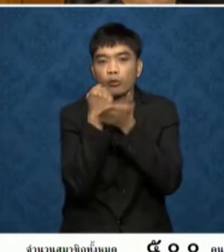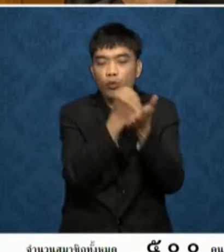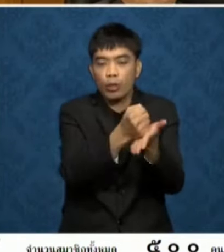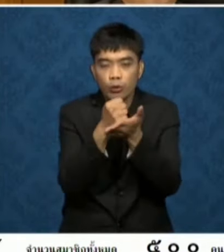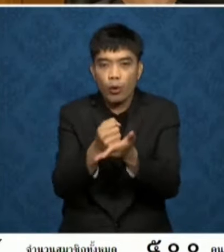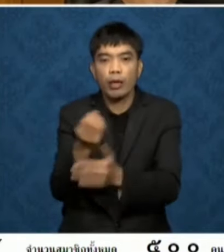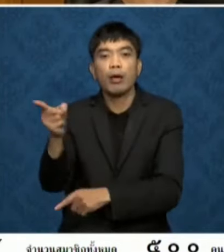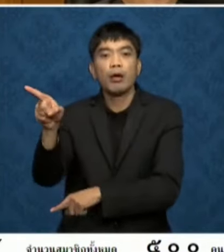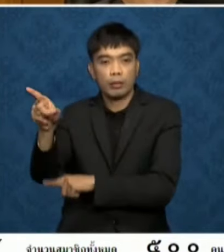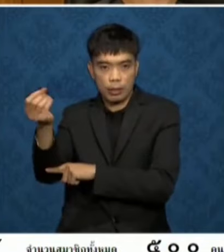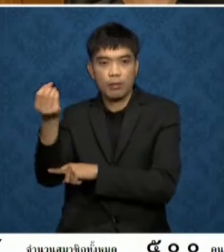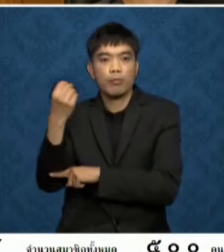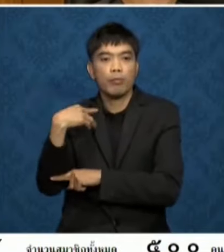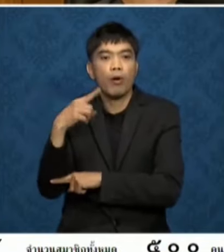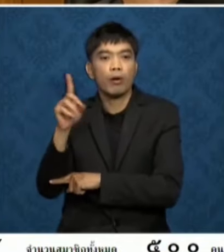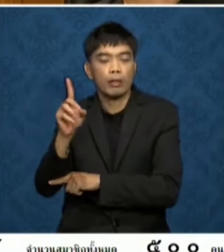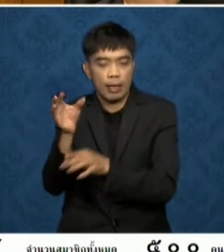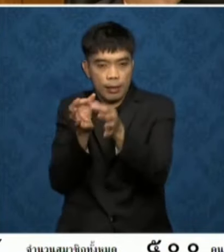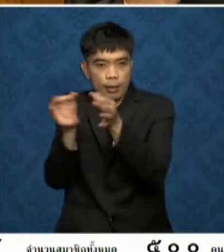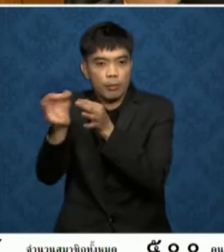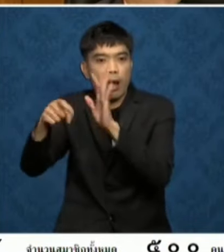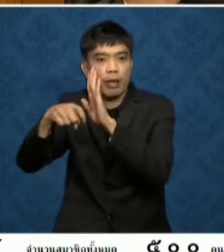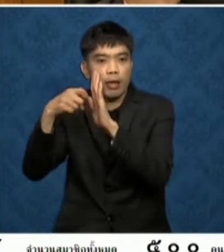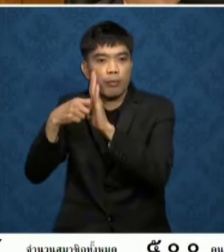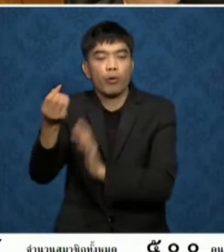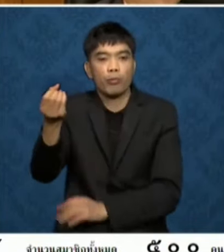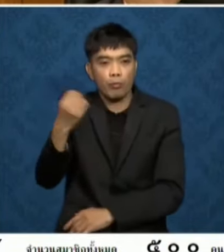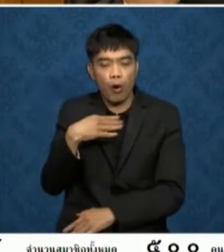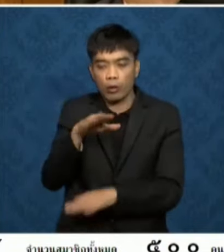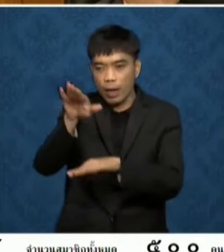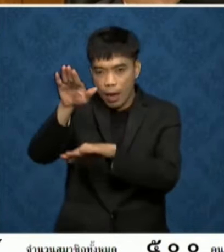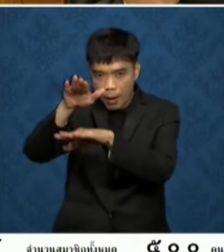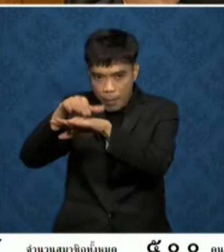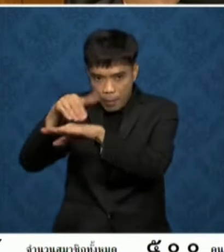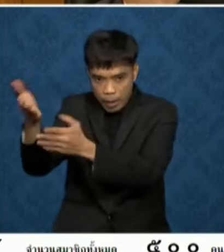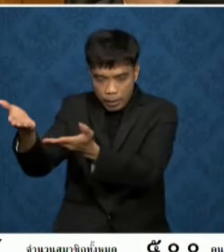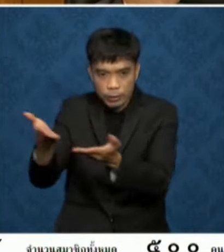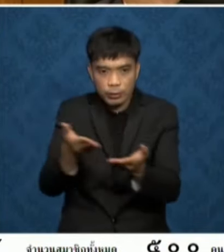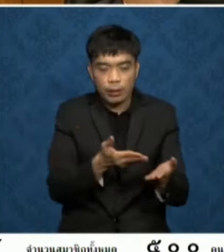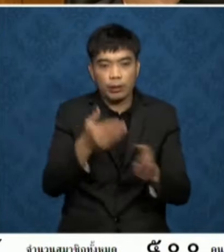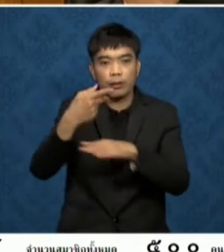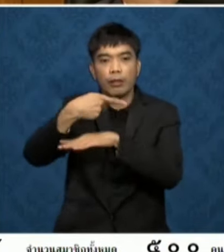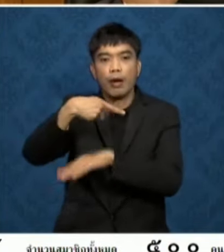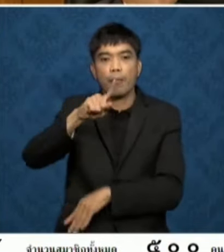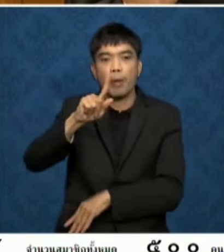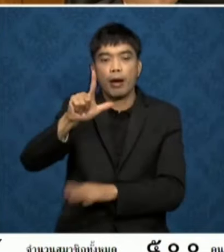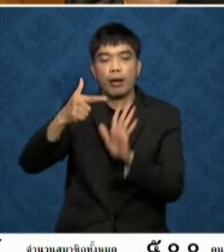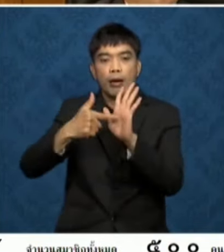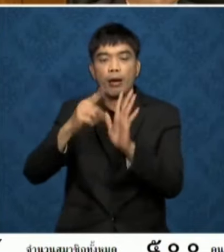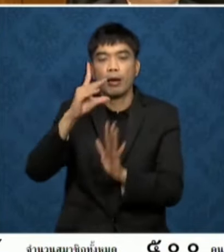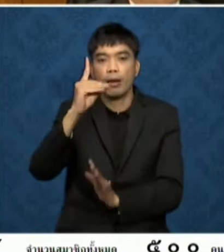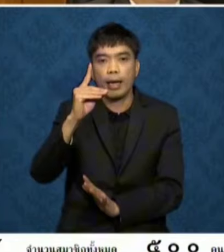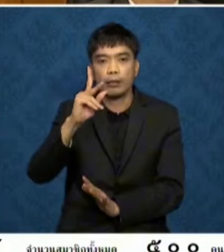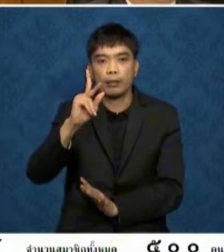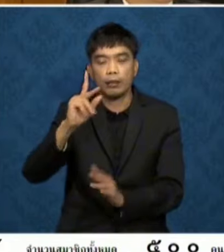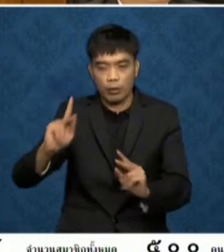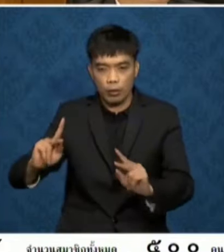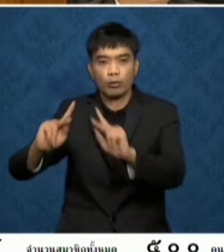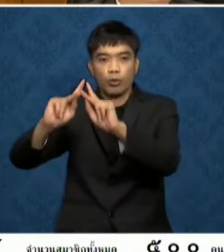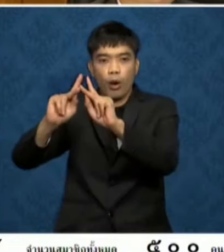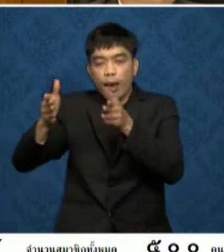งานซึ่งวันที่อนุกรรมการเรียกหน่วยงานมาชี้แจงเนี่ยท่านปลัดกระทรวงเนื่องจากกระทรวงนี้กระทรวงเล็กครับมีเพียง5หน่วยง